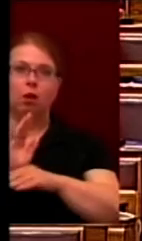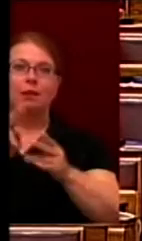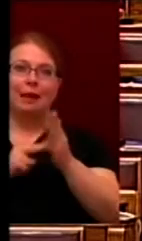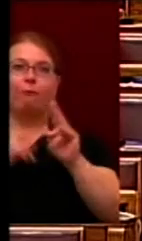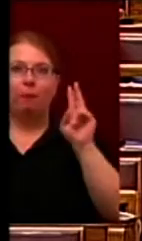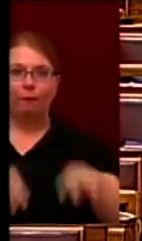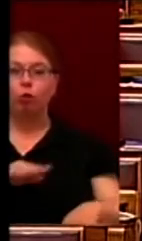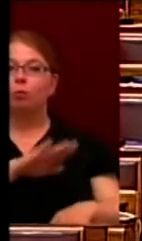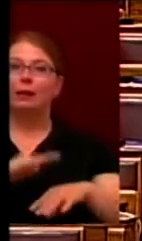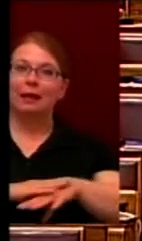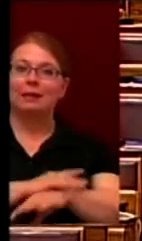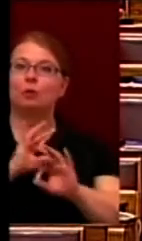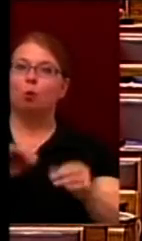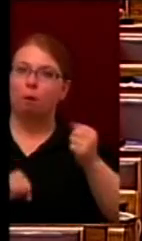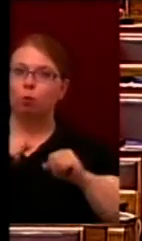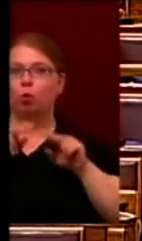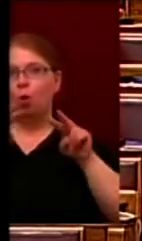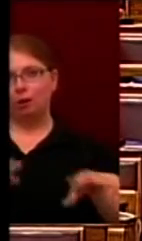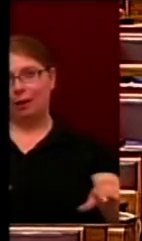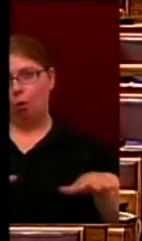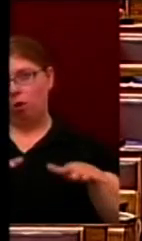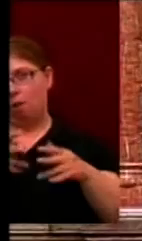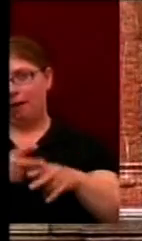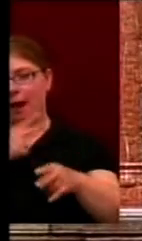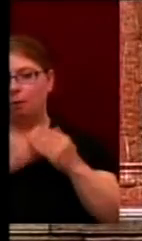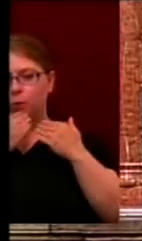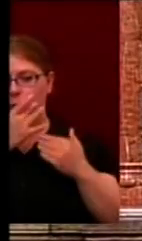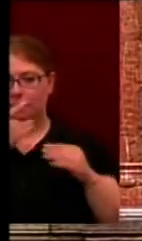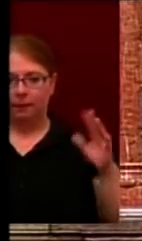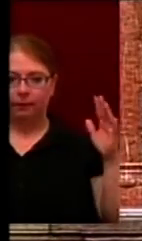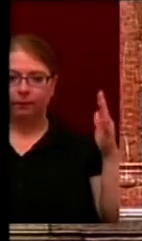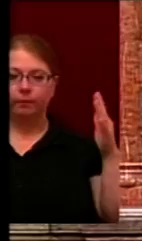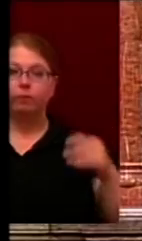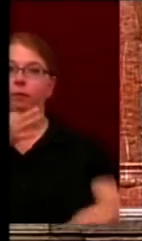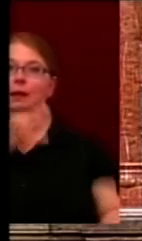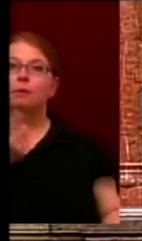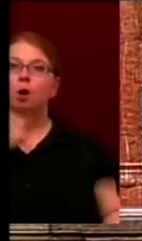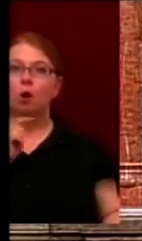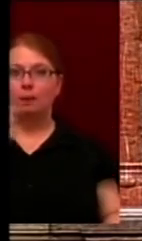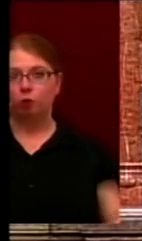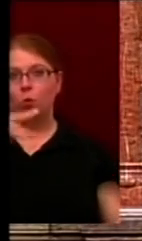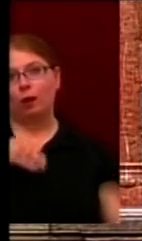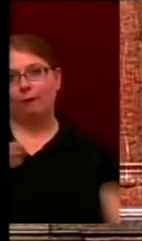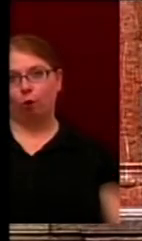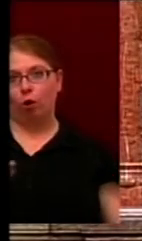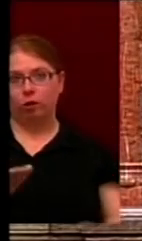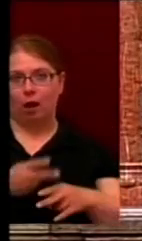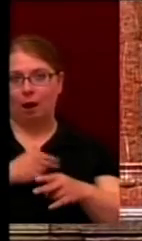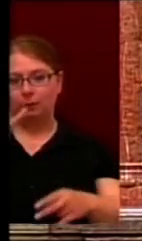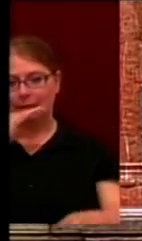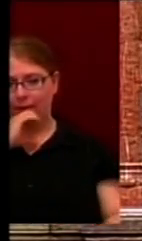érezze a jobban működő, hatékonyabb államot. Köszönöm szépen. Megkérdezem Tarnai képviselőt, hogy elfogadja a